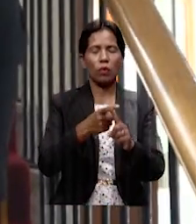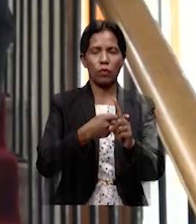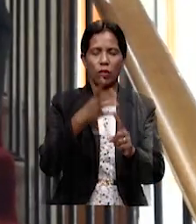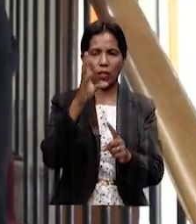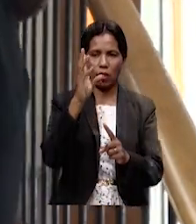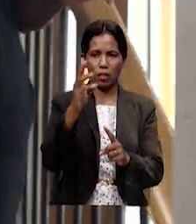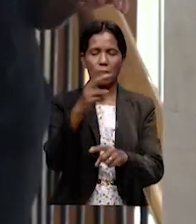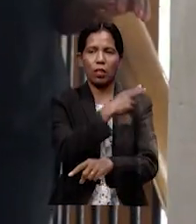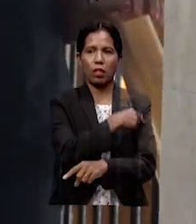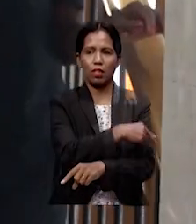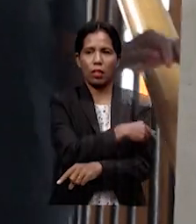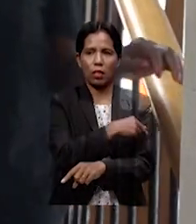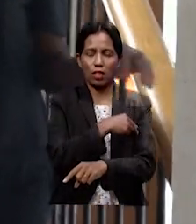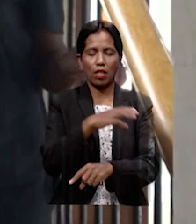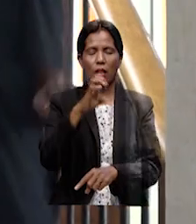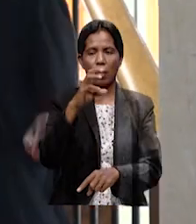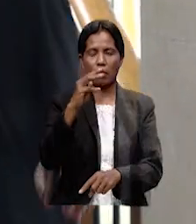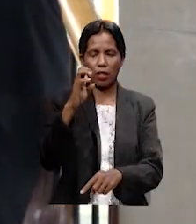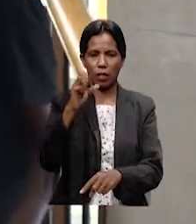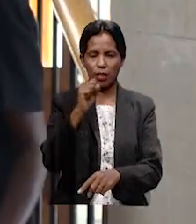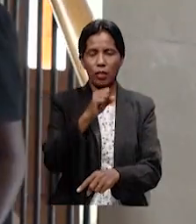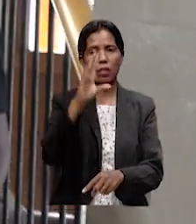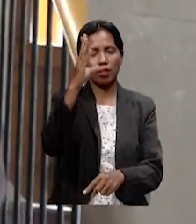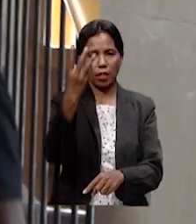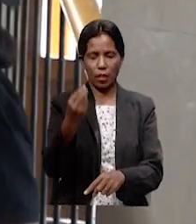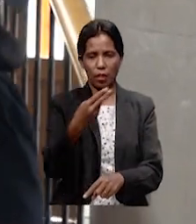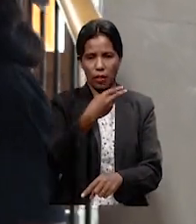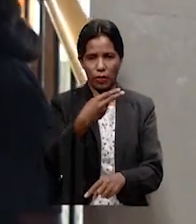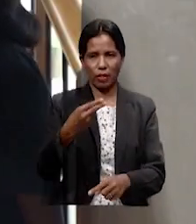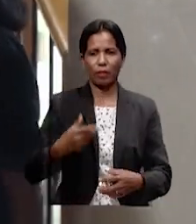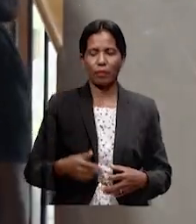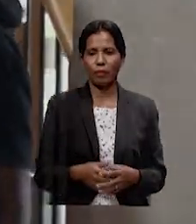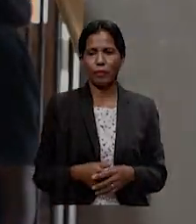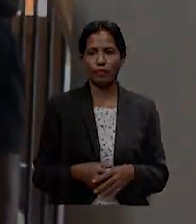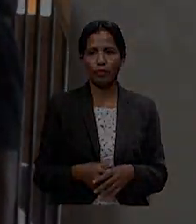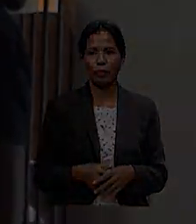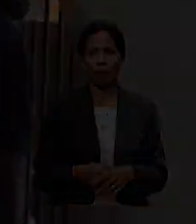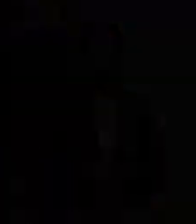ia Hospital MRCC Jakarta Indonesia. João Bosco, Benwides Menes, GMN.